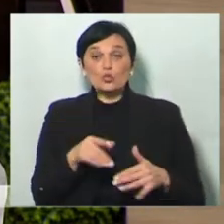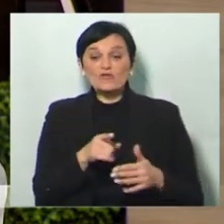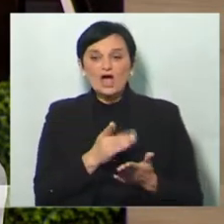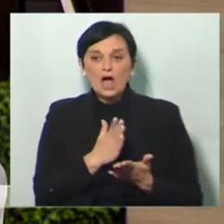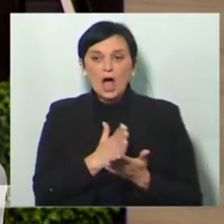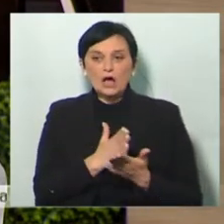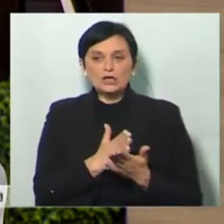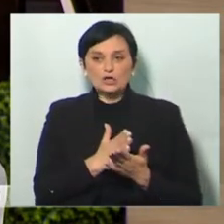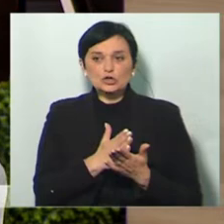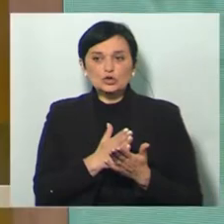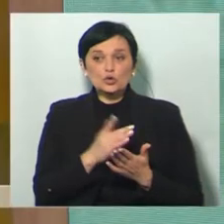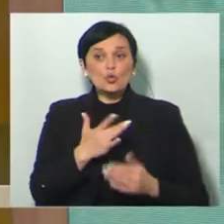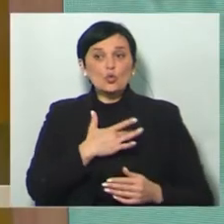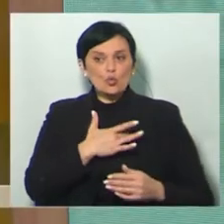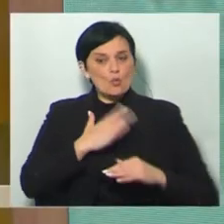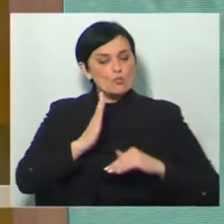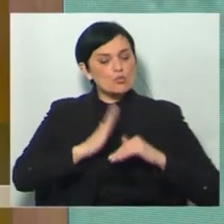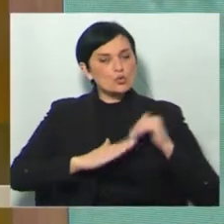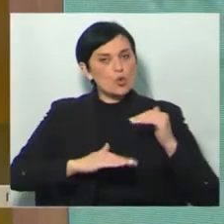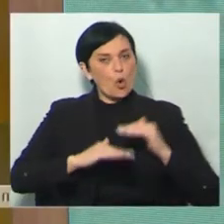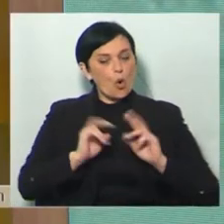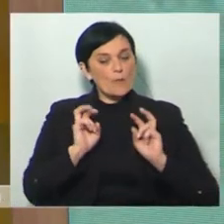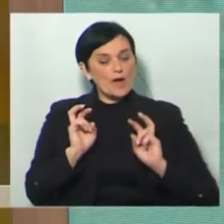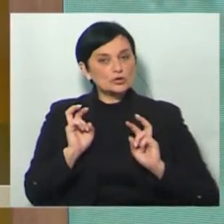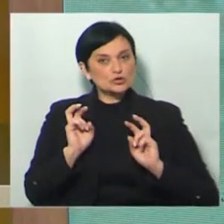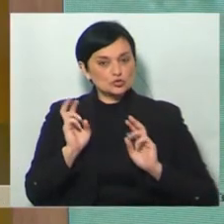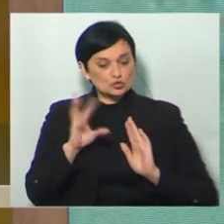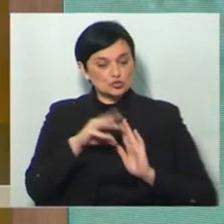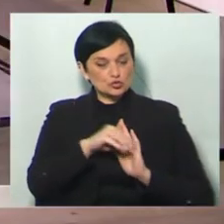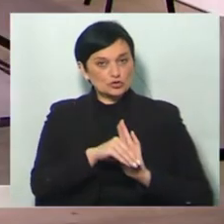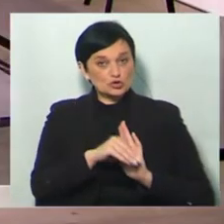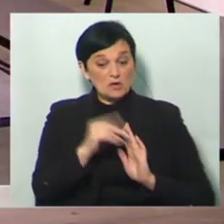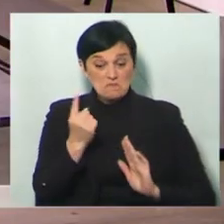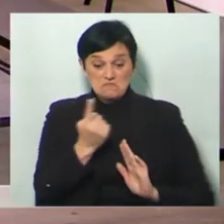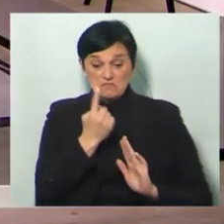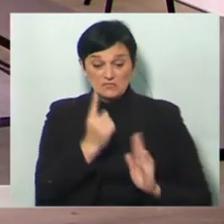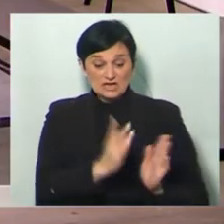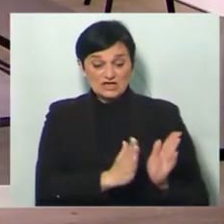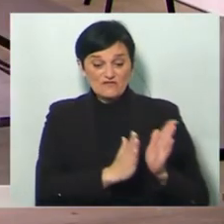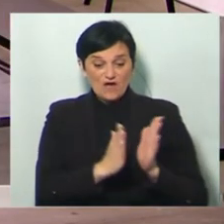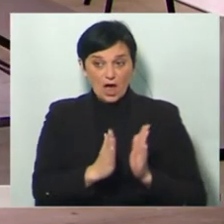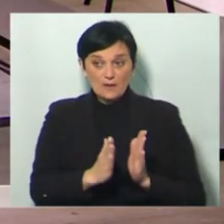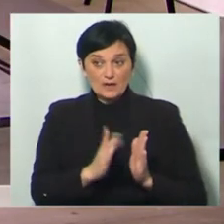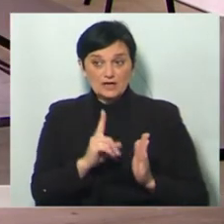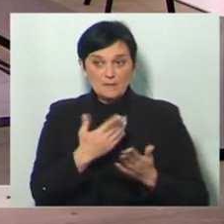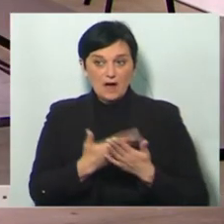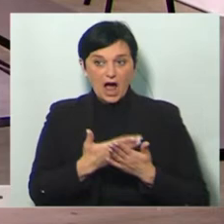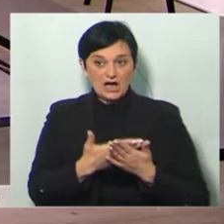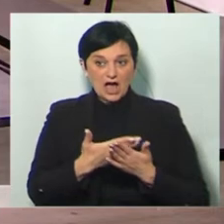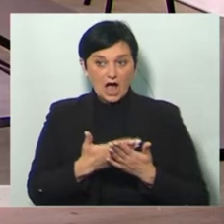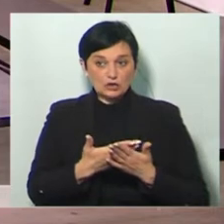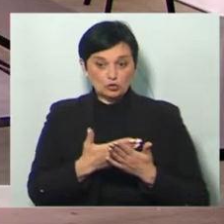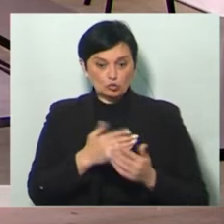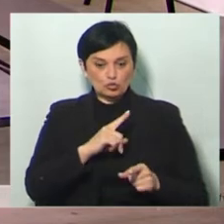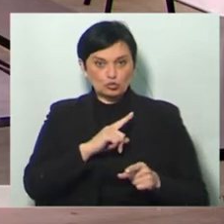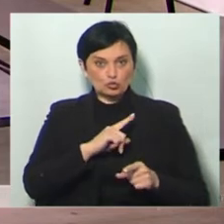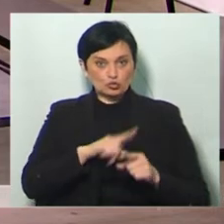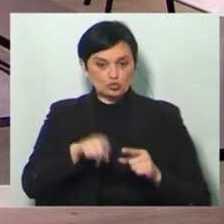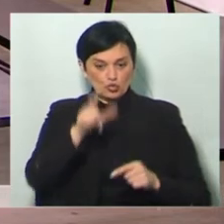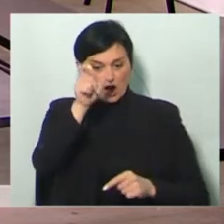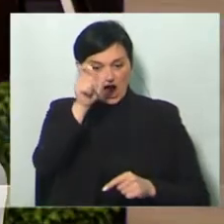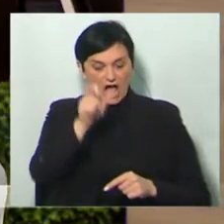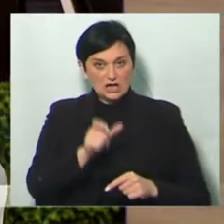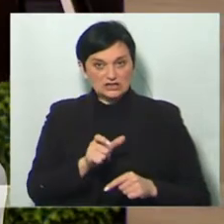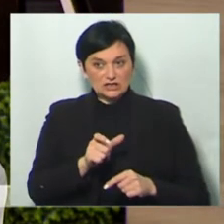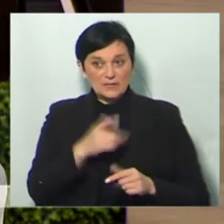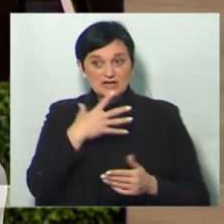არის ის, რომ პროფესიულ ჩარევას გულისხმობთ. ჯერ პირველ ეტაპზე თუ რაღაც ეს ზარი ჩამოკრა და დროზე მივიდა,